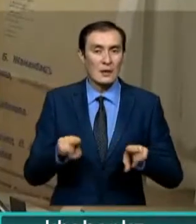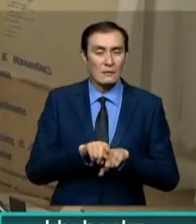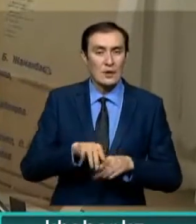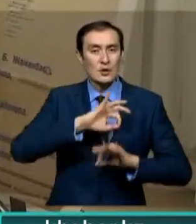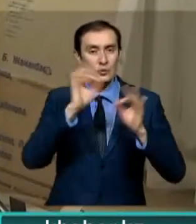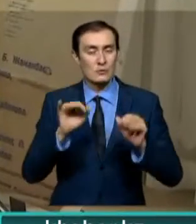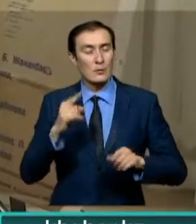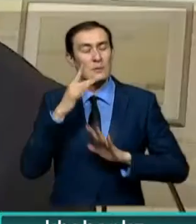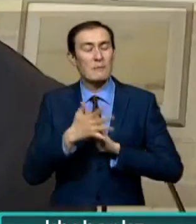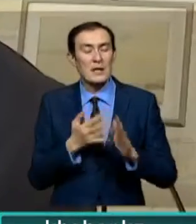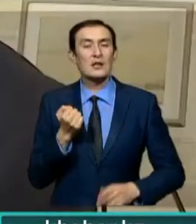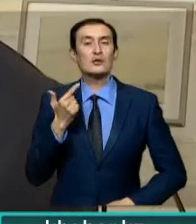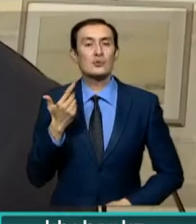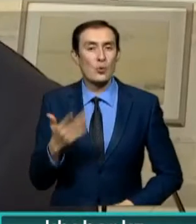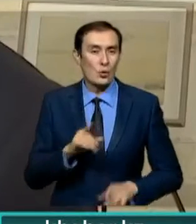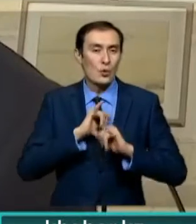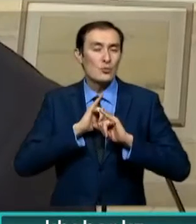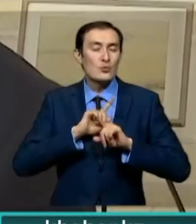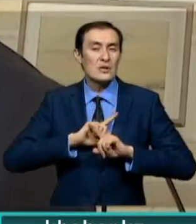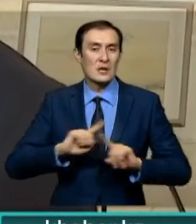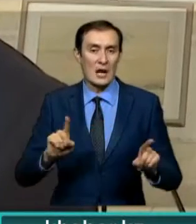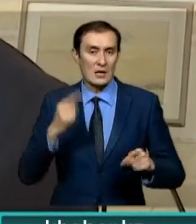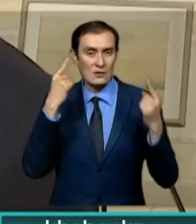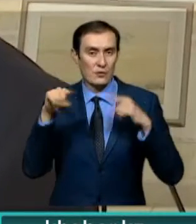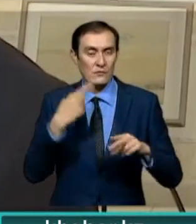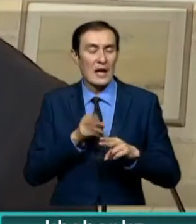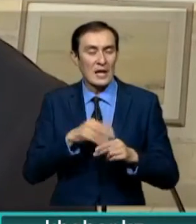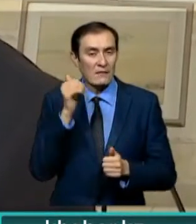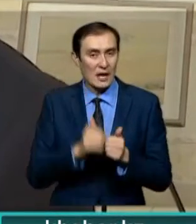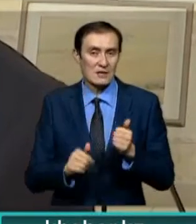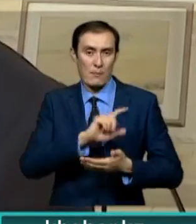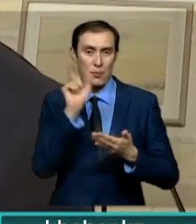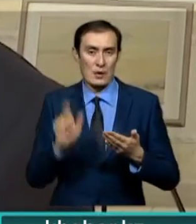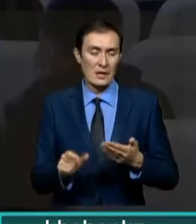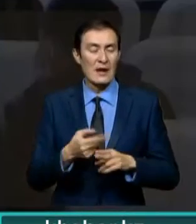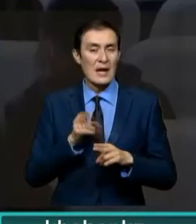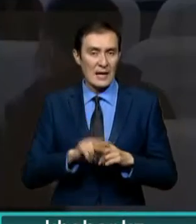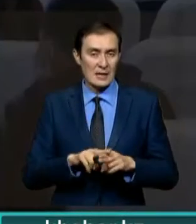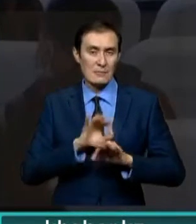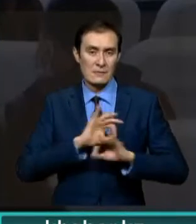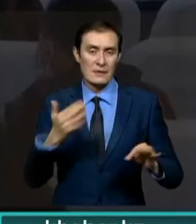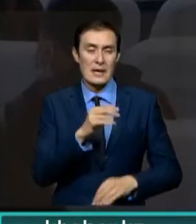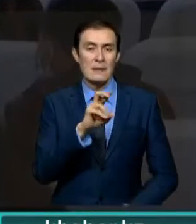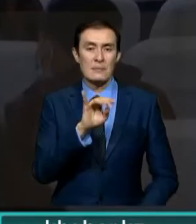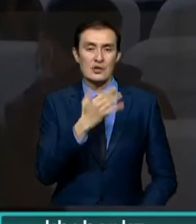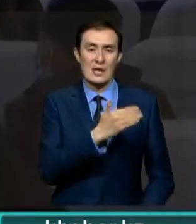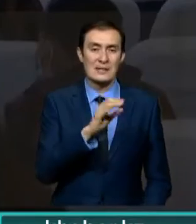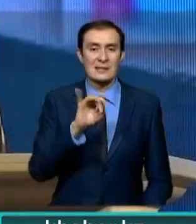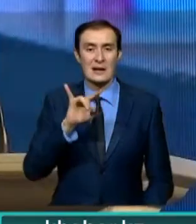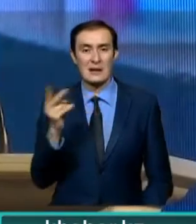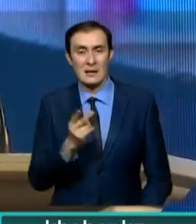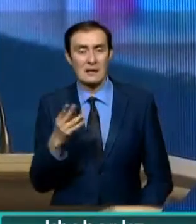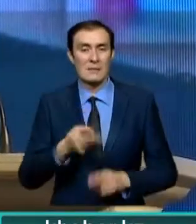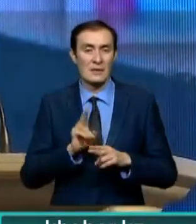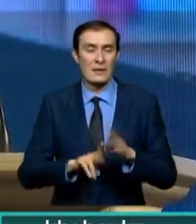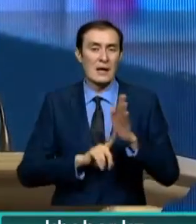может понять насколько уникально творческая натура каждого из поэтов в этом и ценность этой совершенной сары сборника it is a биржан сал а и сары только начало